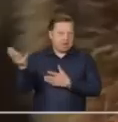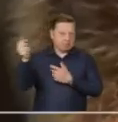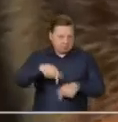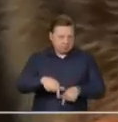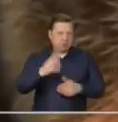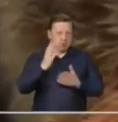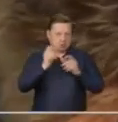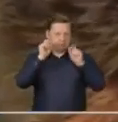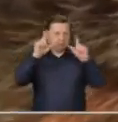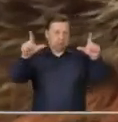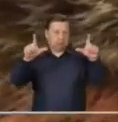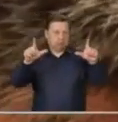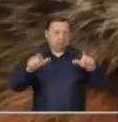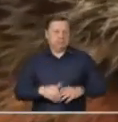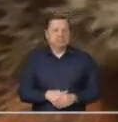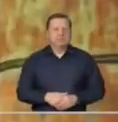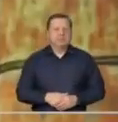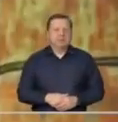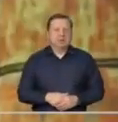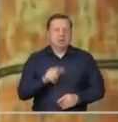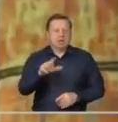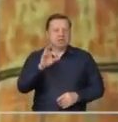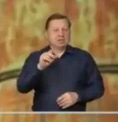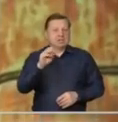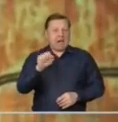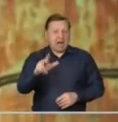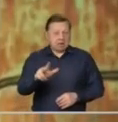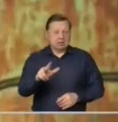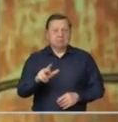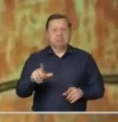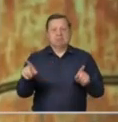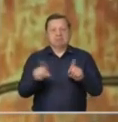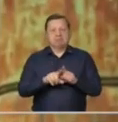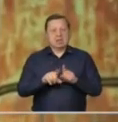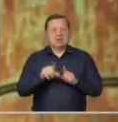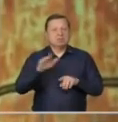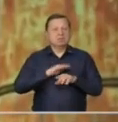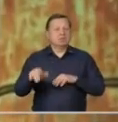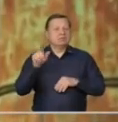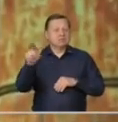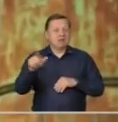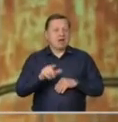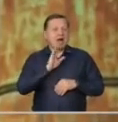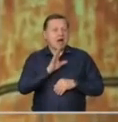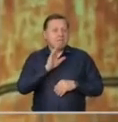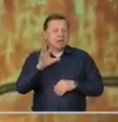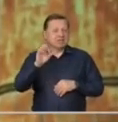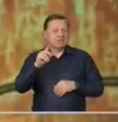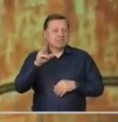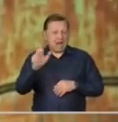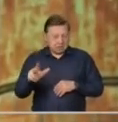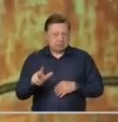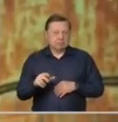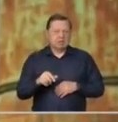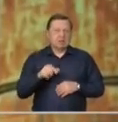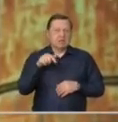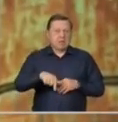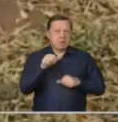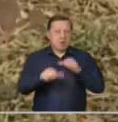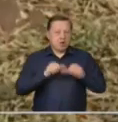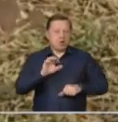wybudziły się z zimowego snu. Nasze świstaki, podobnie jak słynny świstak Phil z Ameryki, nie zobaczyły w tym